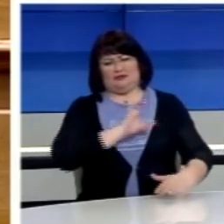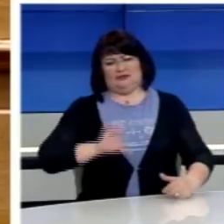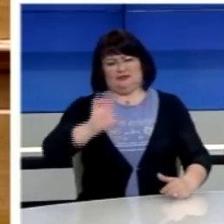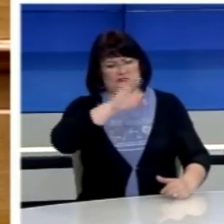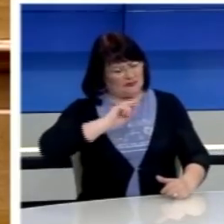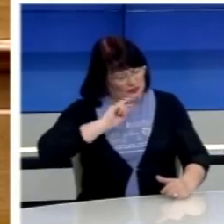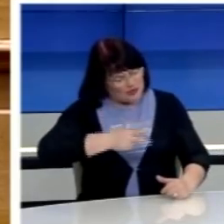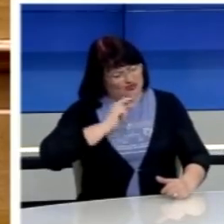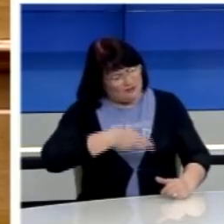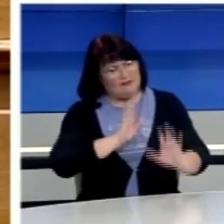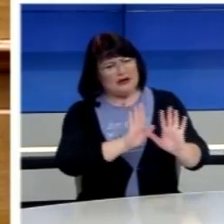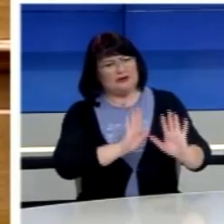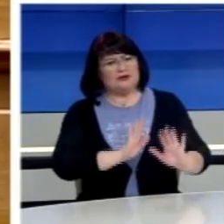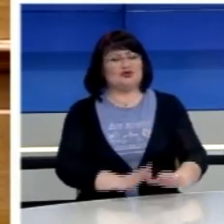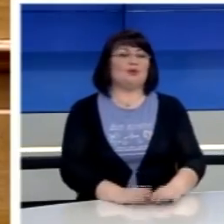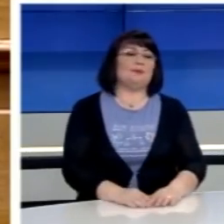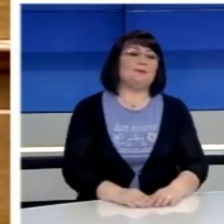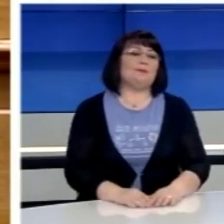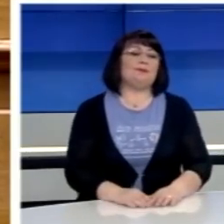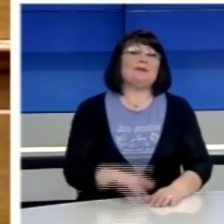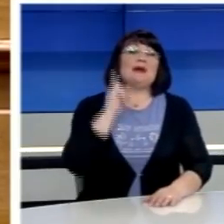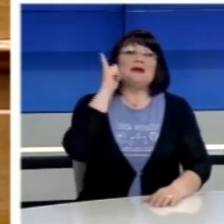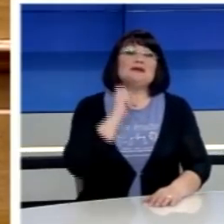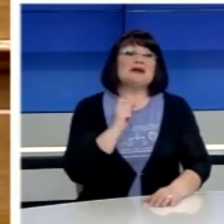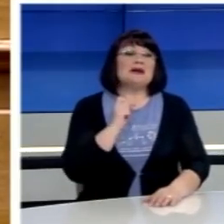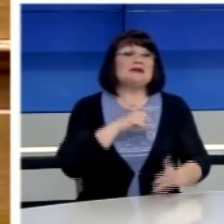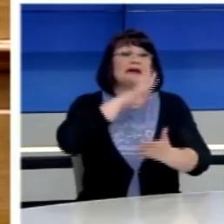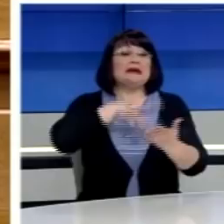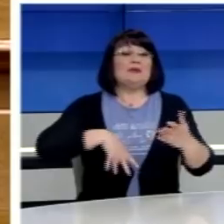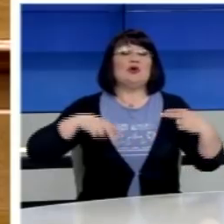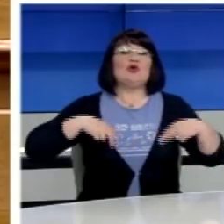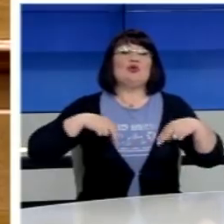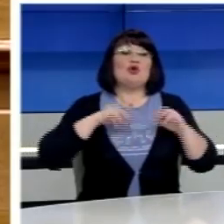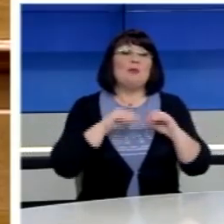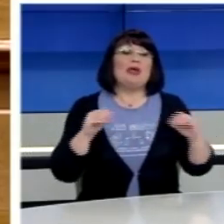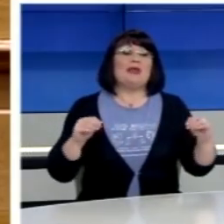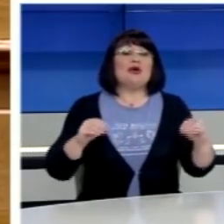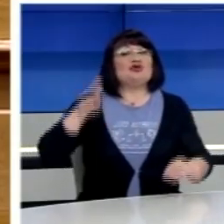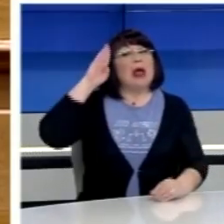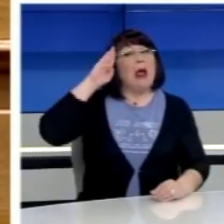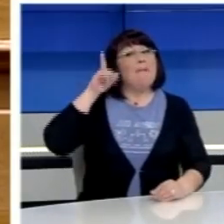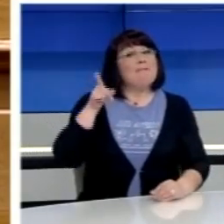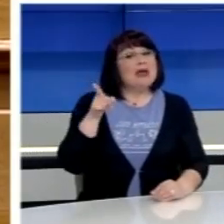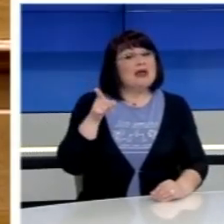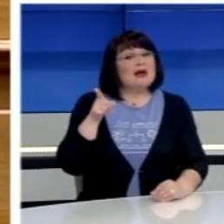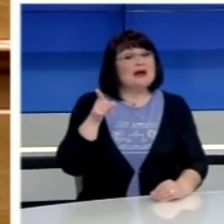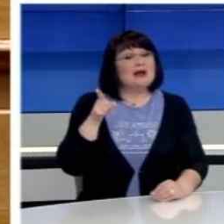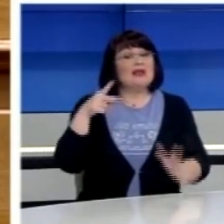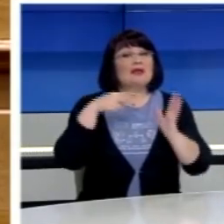σας απαντήσουμε και σε αυτό. Μήπως γνωρίζετε το περίφημο κείμενο του Υπουργείου Παιδείας των Ηνωμένων Πολιτειών Αμερικής